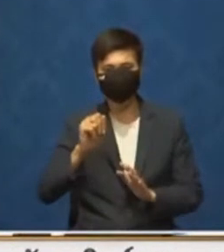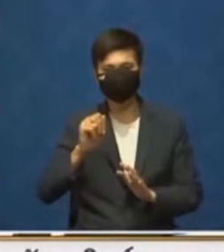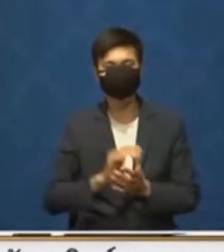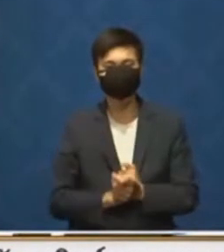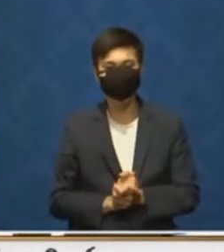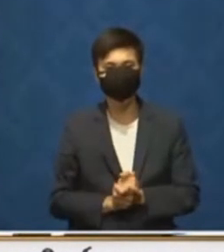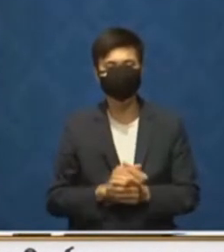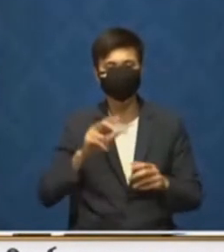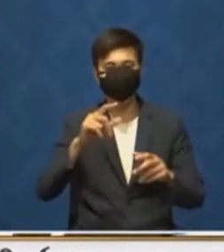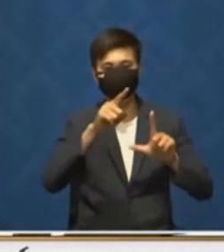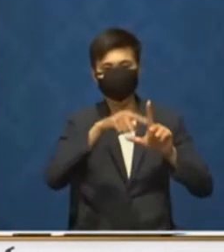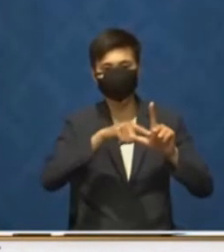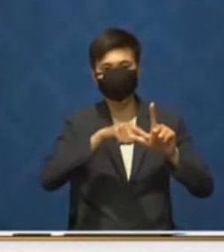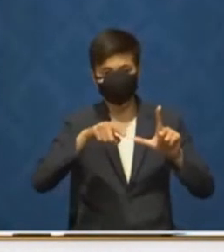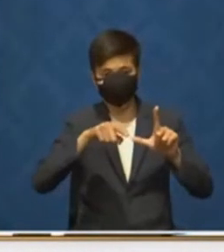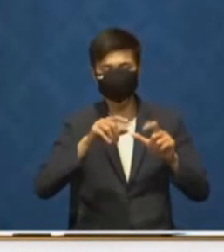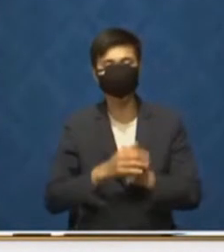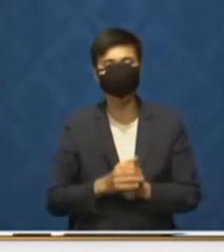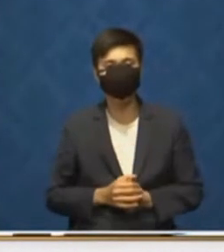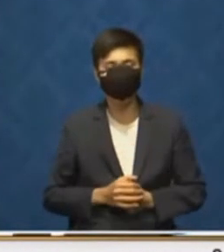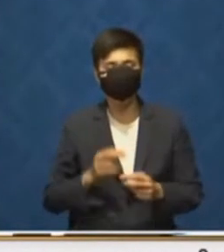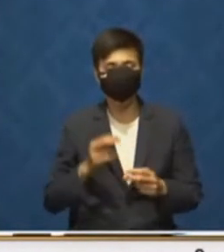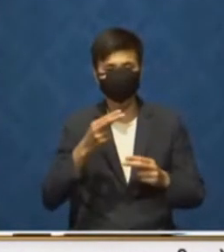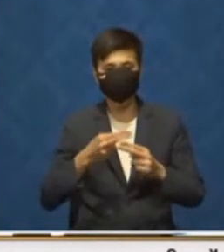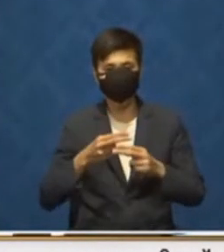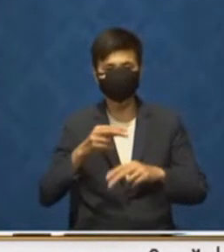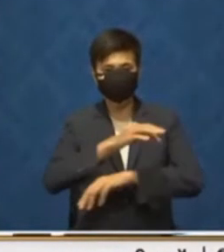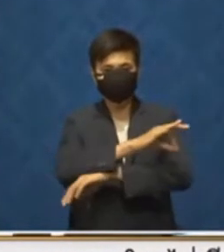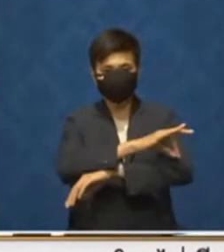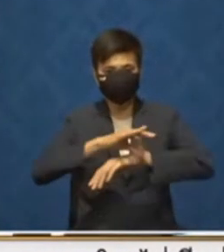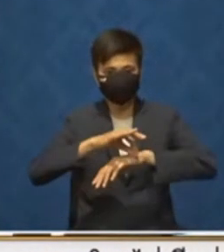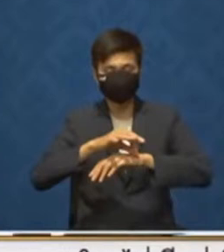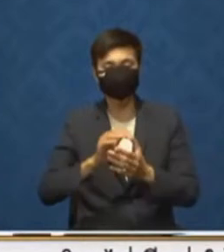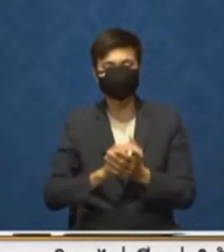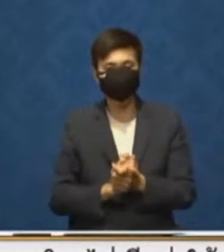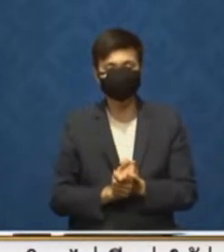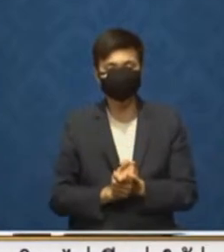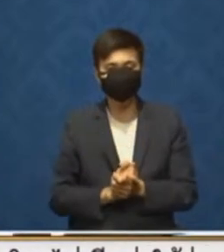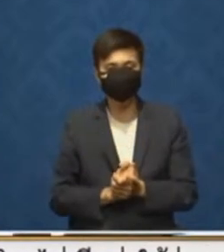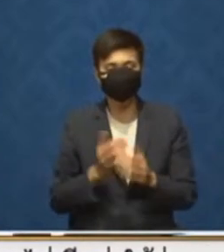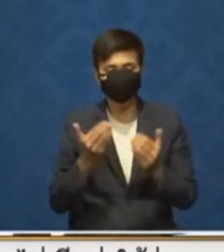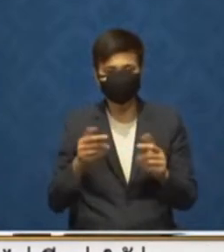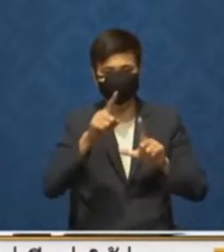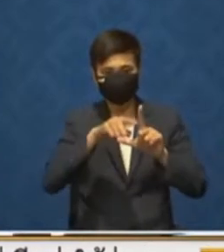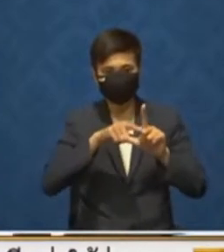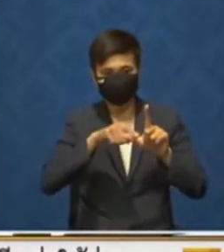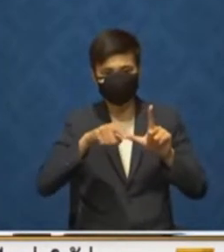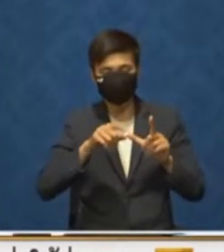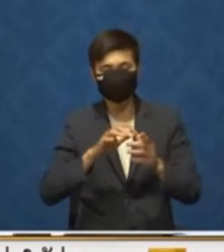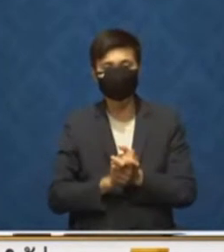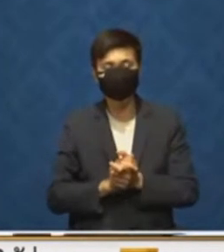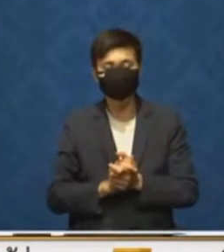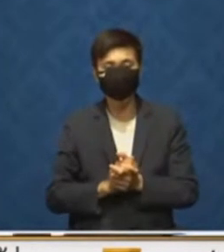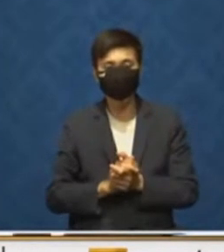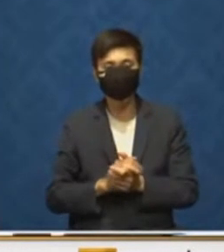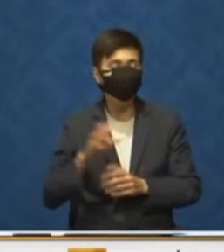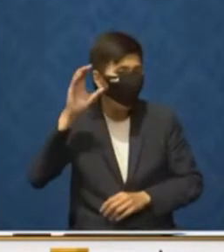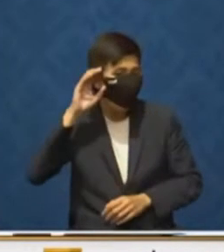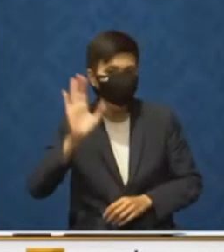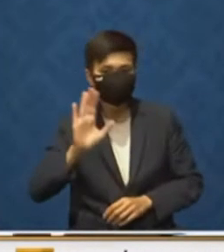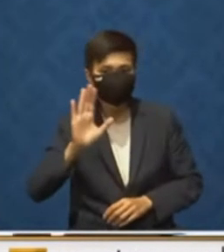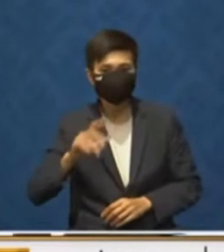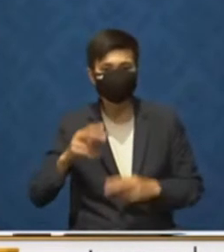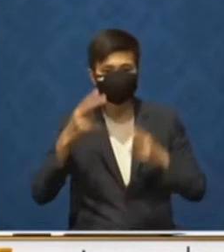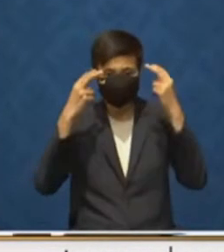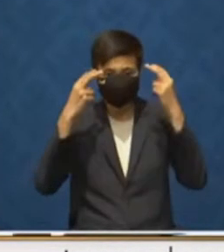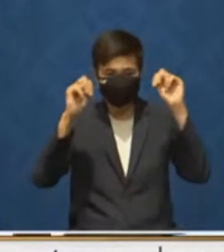วิชาเตรียมเชิญรัฐบัญชีรายชื่ออาเก้าไกลวันนี้ขอรบกวนอยากให้ไปไม่ไว้วางใจประดิษฐ์ประยุทธ์จันทร์โอชานายก